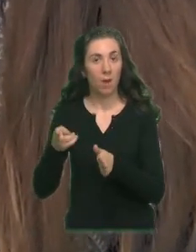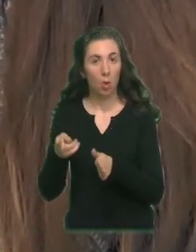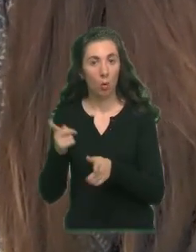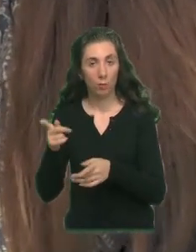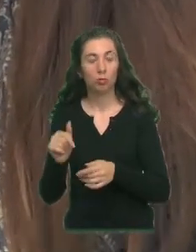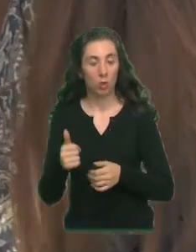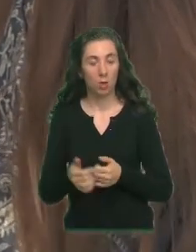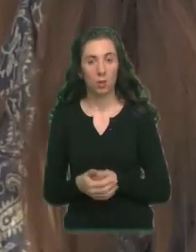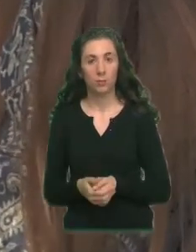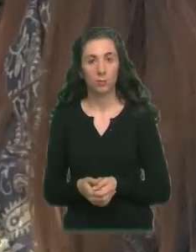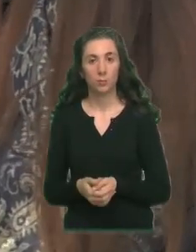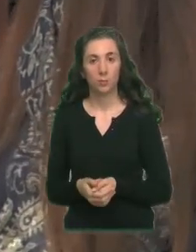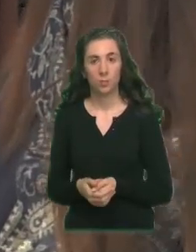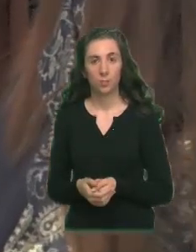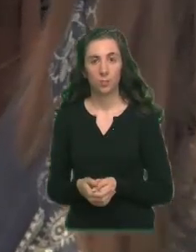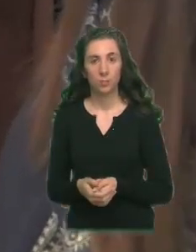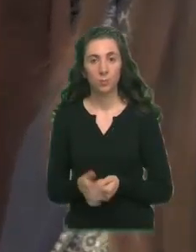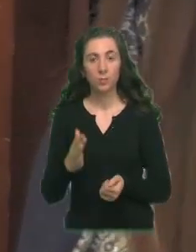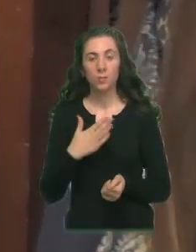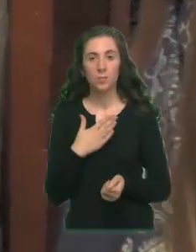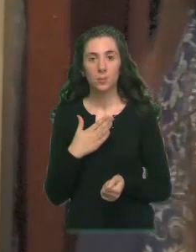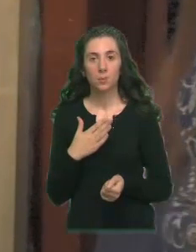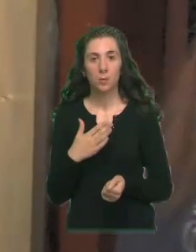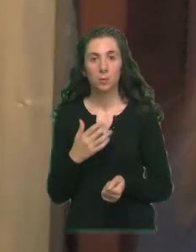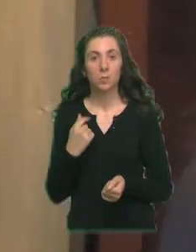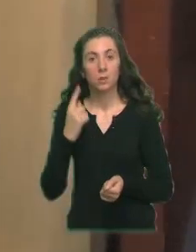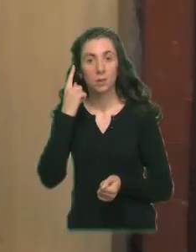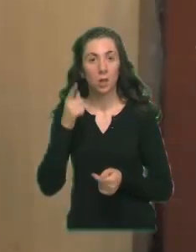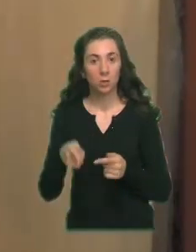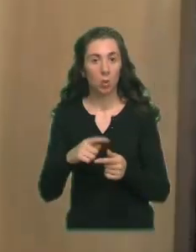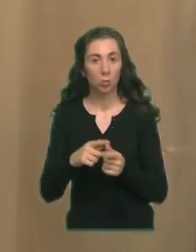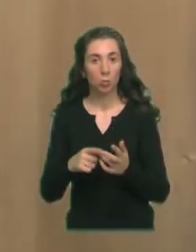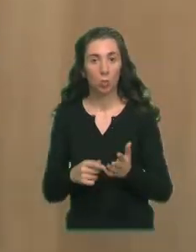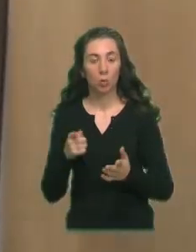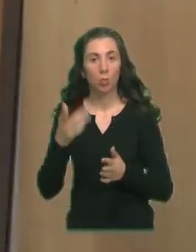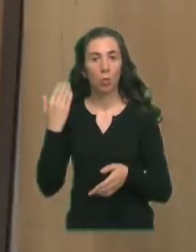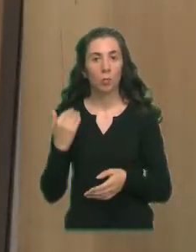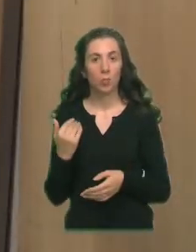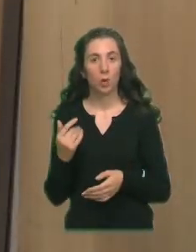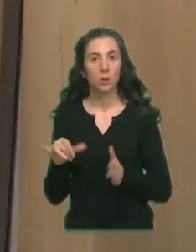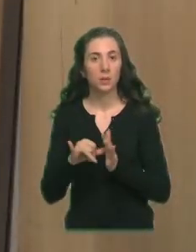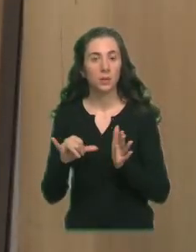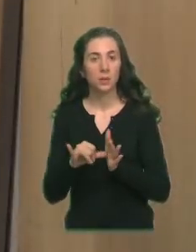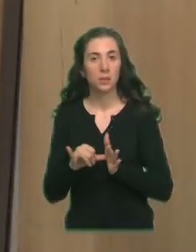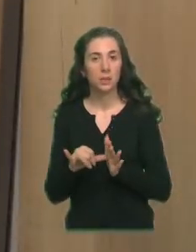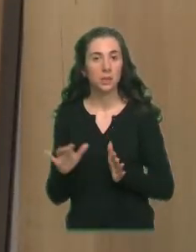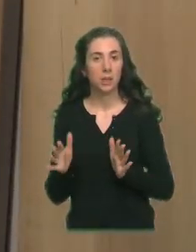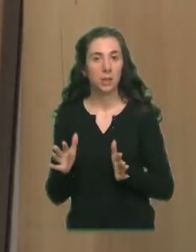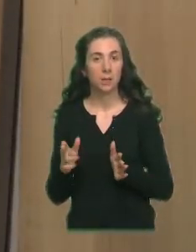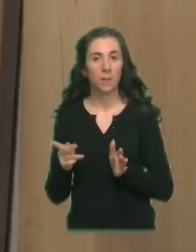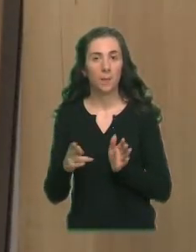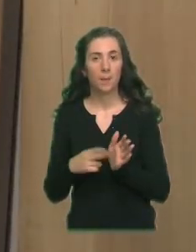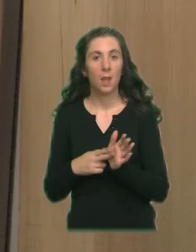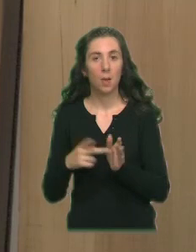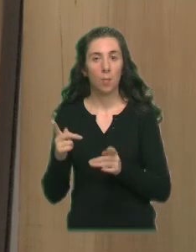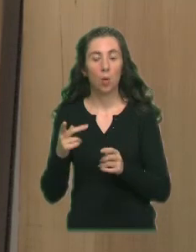vlakovođom ili... Da, što sam imao da sam saznao to, tako. To je bilo tako do sredine, napon